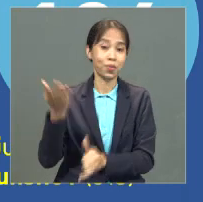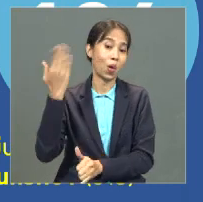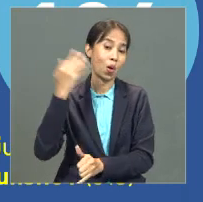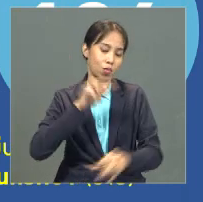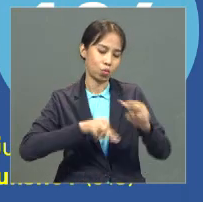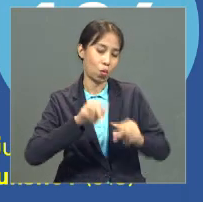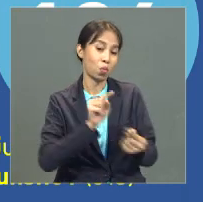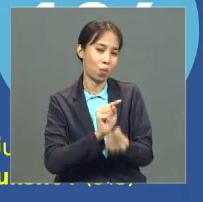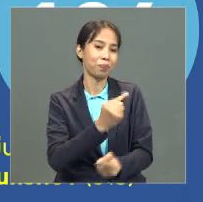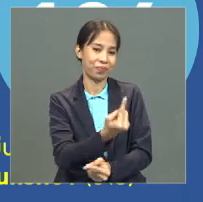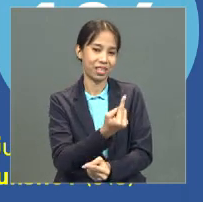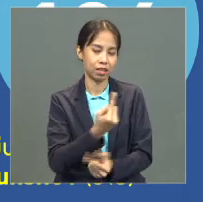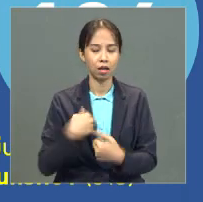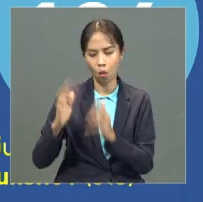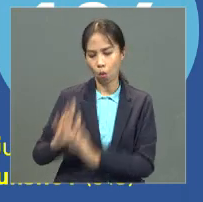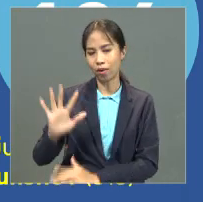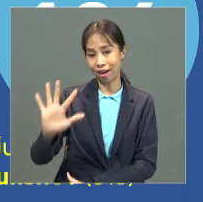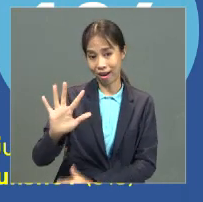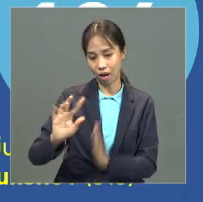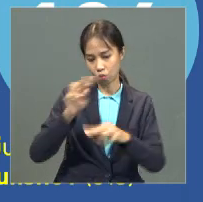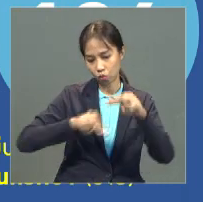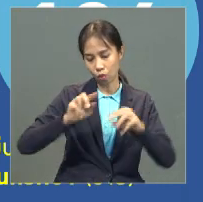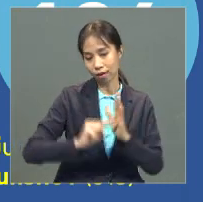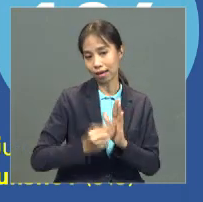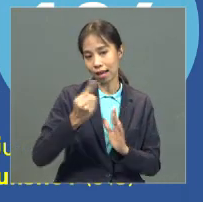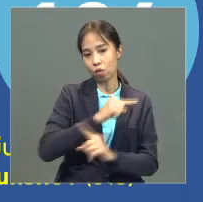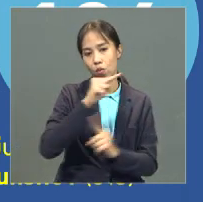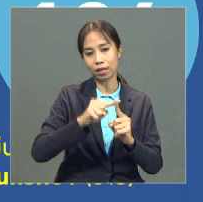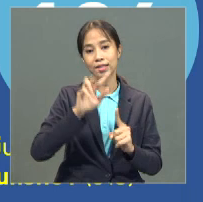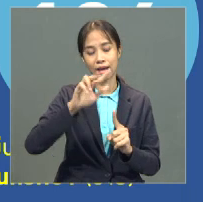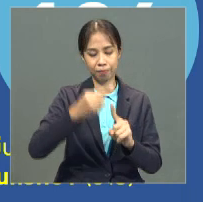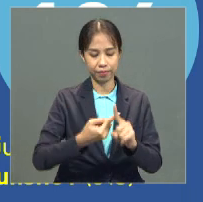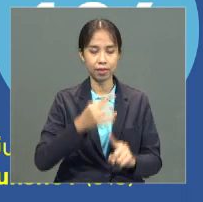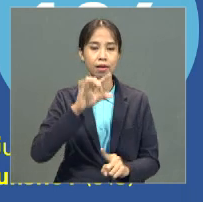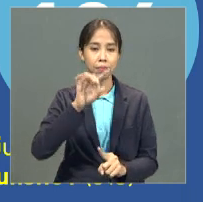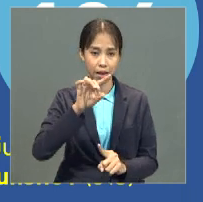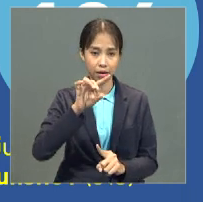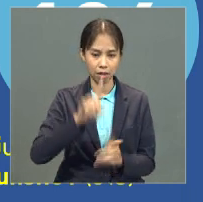กรกฎาคมเข้าพักในสถานที่เฝ้าระวังที่รัฐจัดให้หรือว่าเศษคอทันทีนที่จังหวัดชลบุรีค่ะเดินทางมาเที่ยวบินเดียวกันกับผู้ที่พบเชื้อหรือว่าผู้ป่วยยืนยันก่อนหน้านี้1คนทั้ง 5คนตรวจครั้งแรกเมื่อวันที่ 3